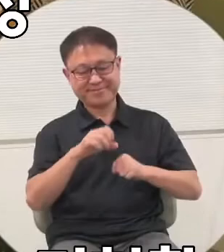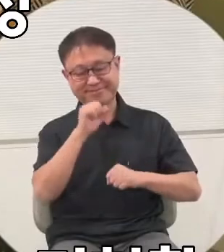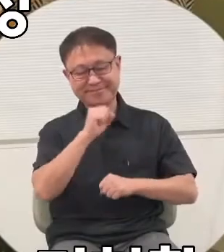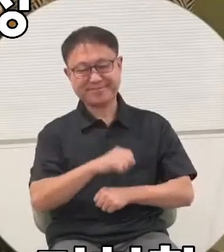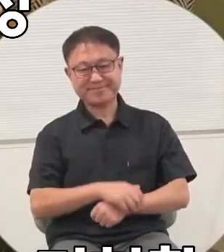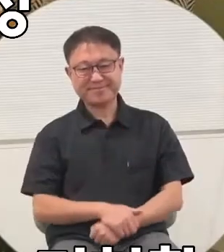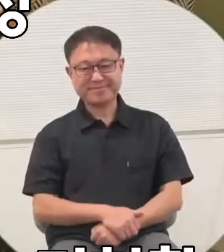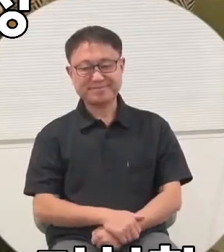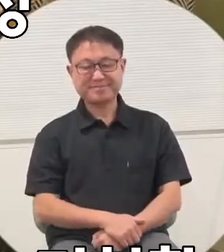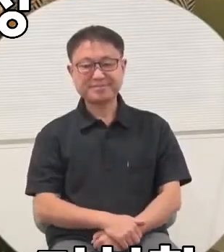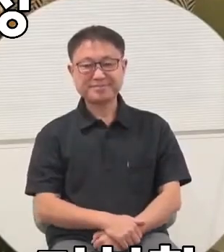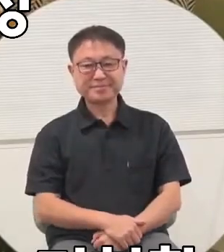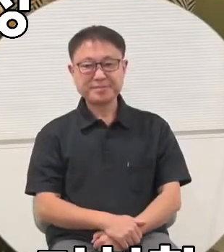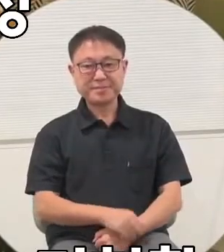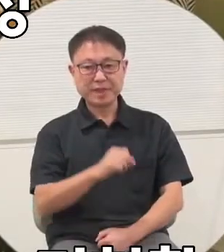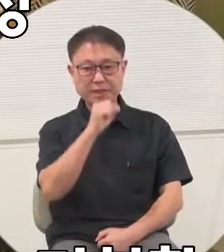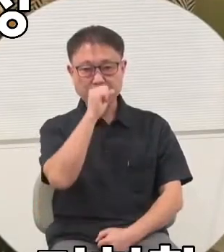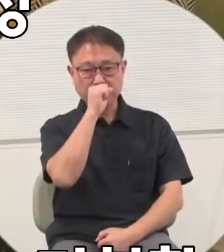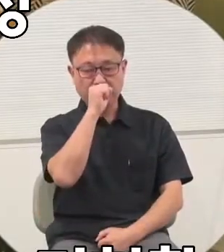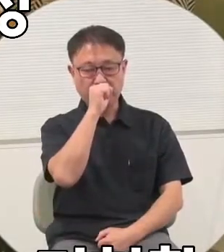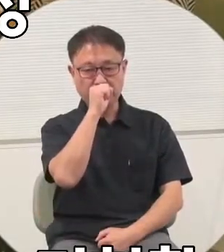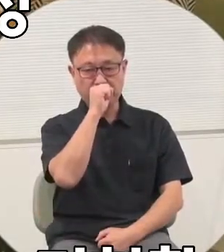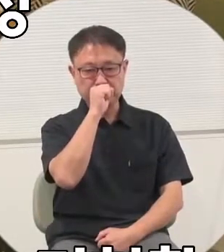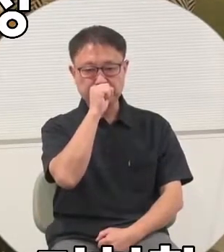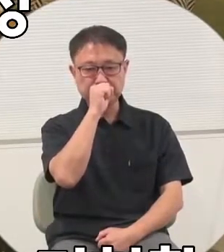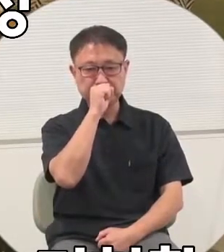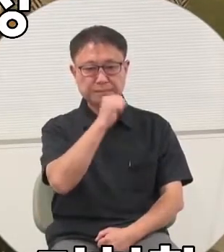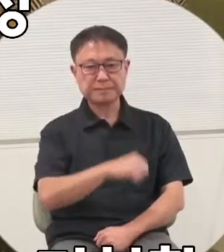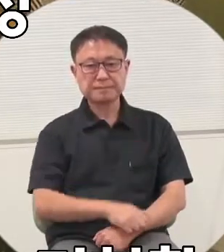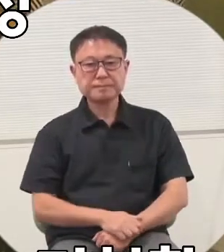좋겠고요. 저희가 아까